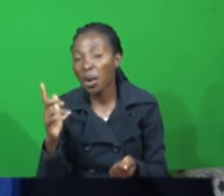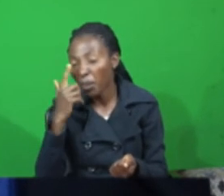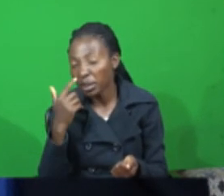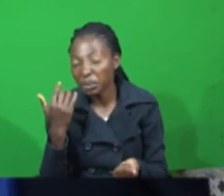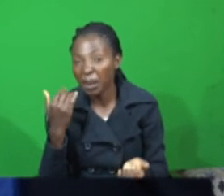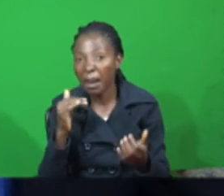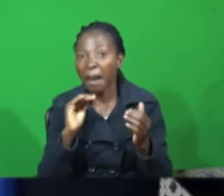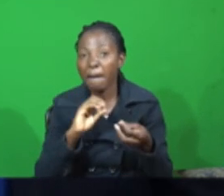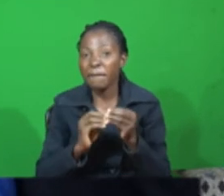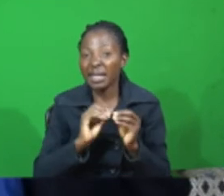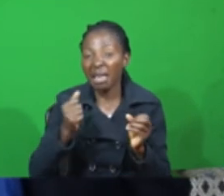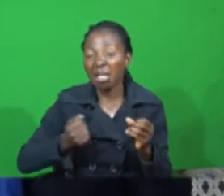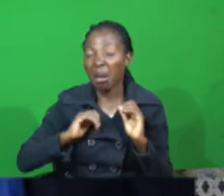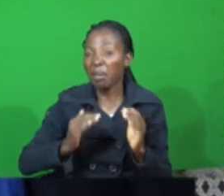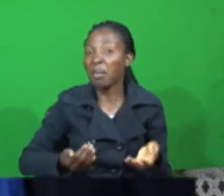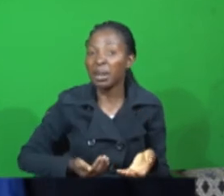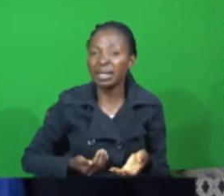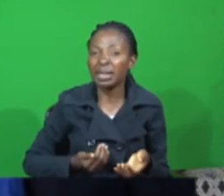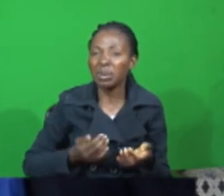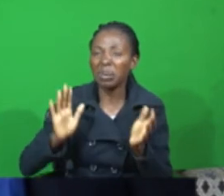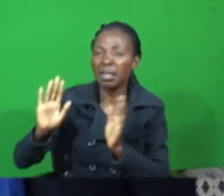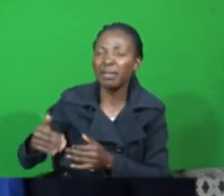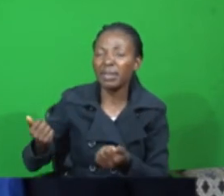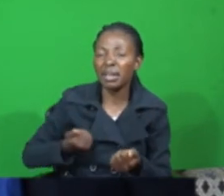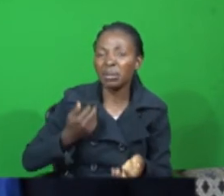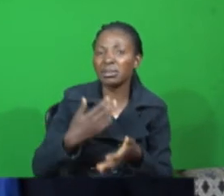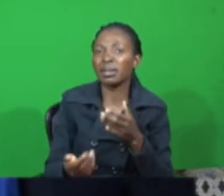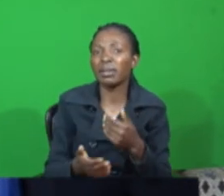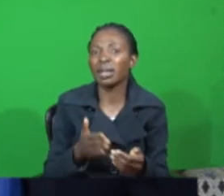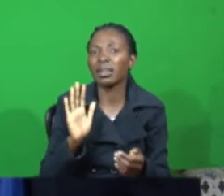uko. Oshungurudzika achishungurudzika. Otoona munhu akuya kuchechi.